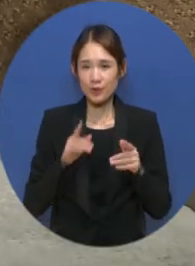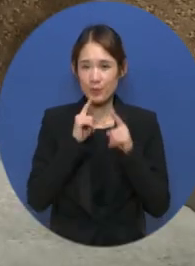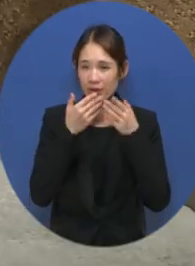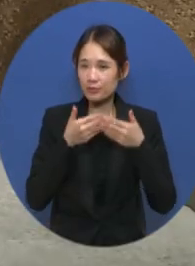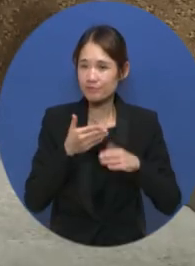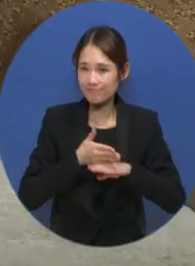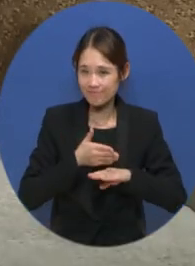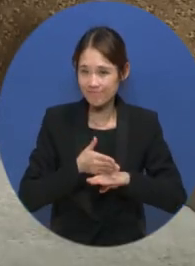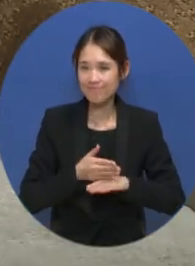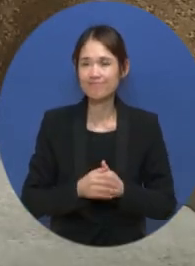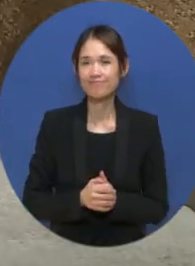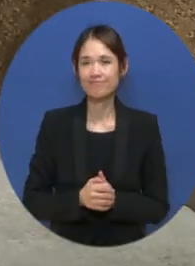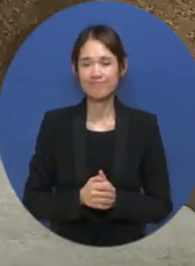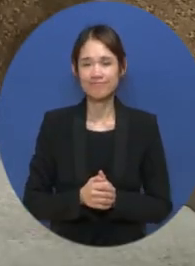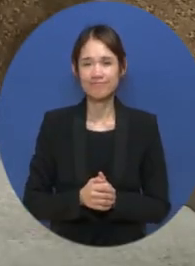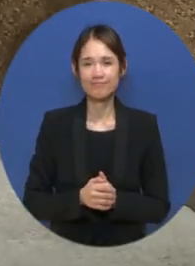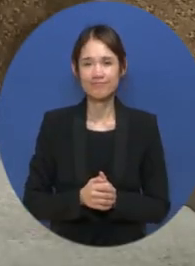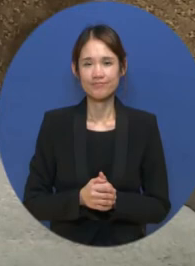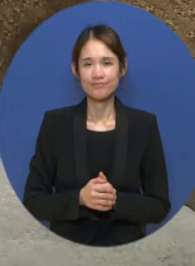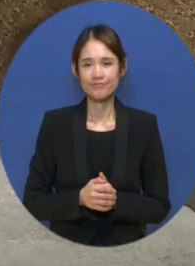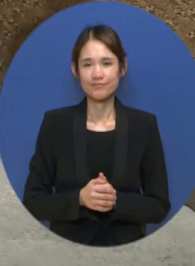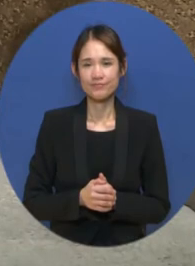감사합니다 좀더